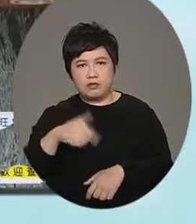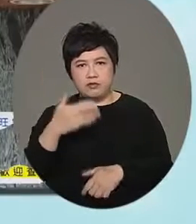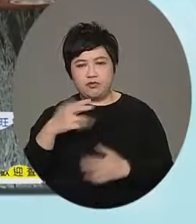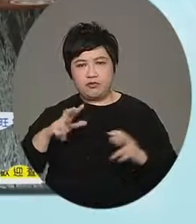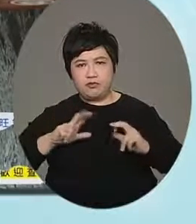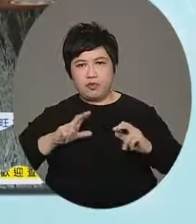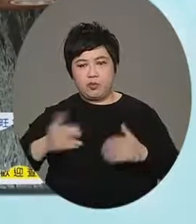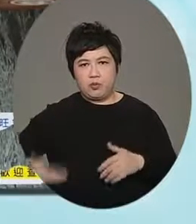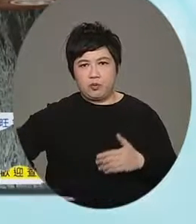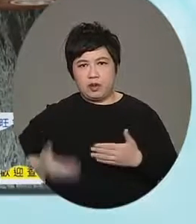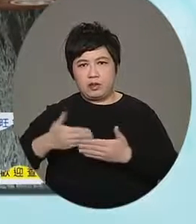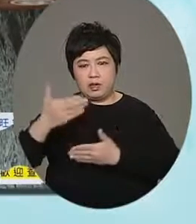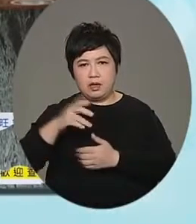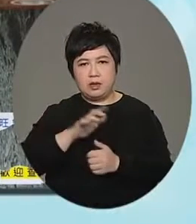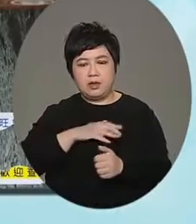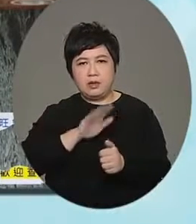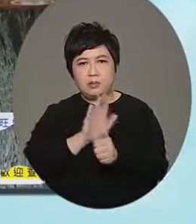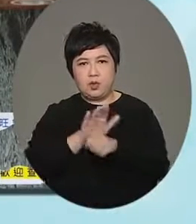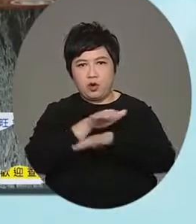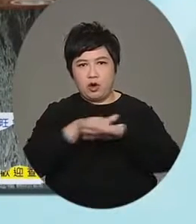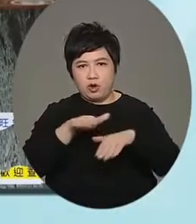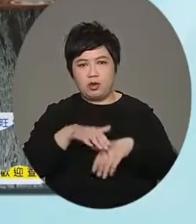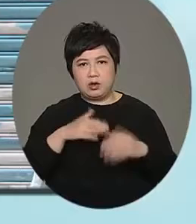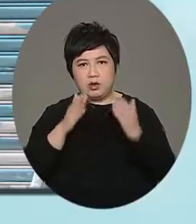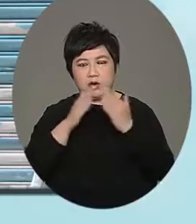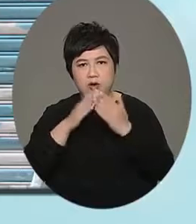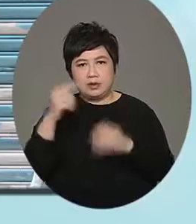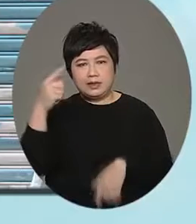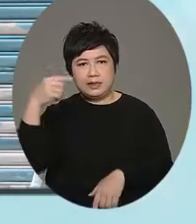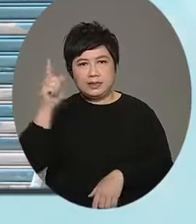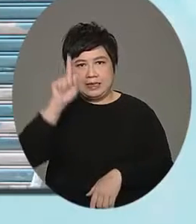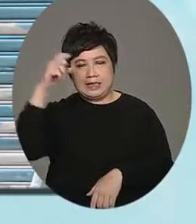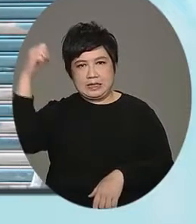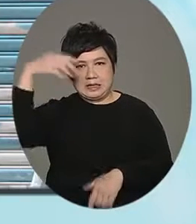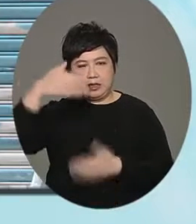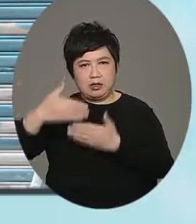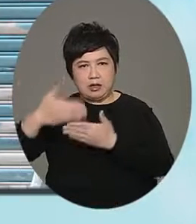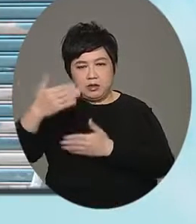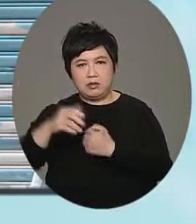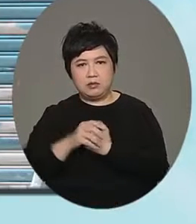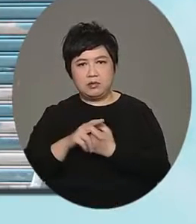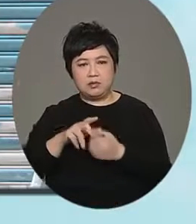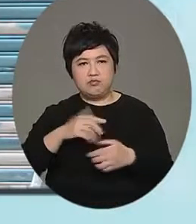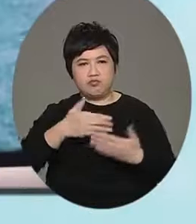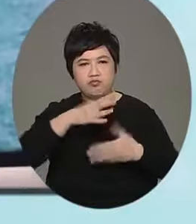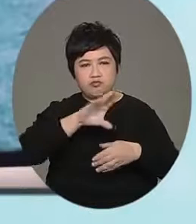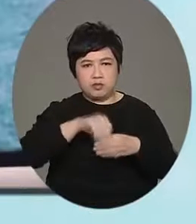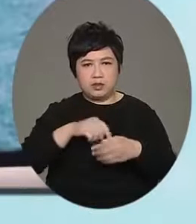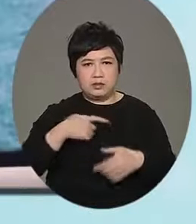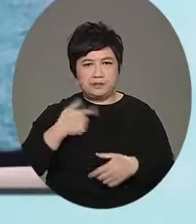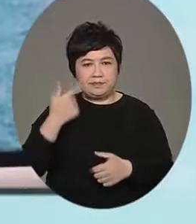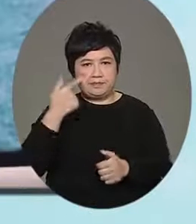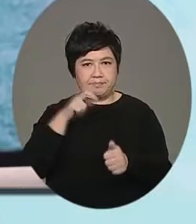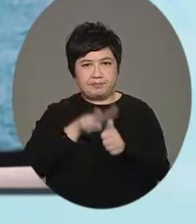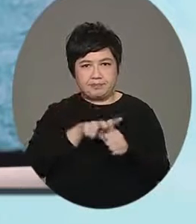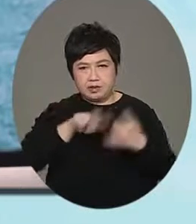街鴻福大廈的保安員，他住在天晴村晴滿樓，2棟大廈都納入強制檢測。 即是他自己